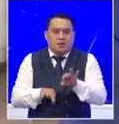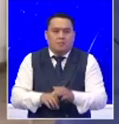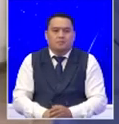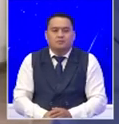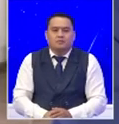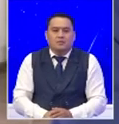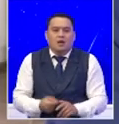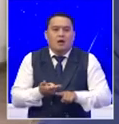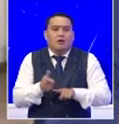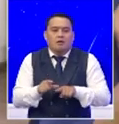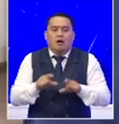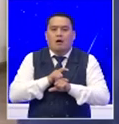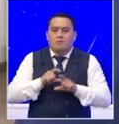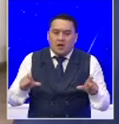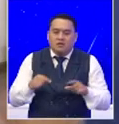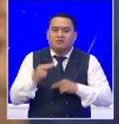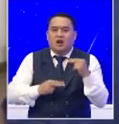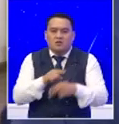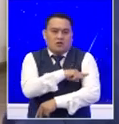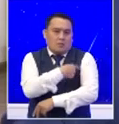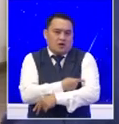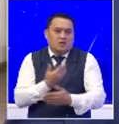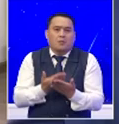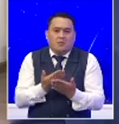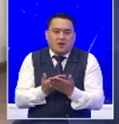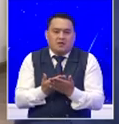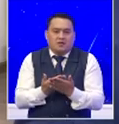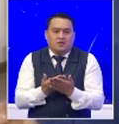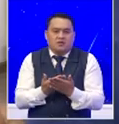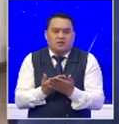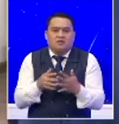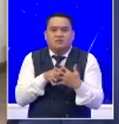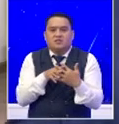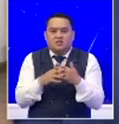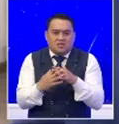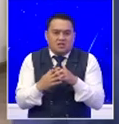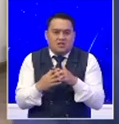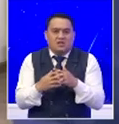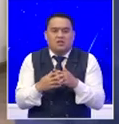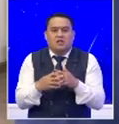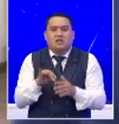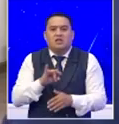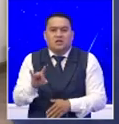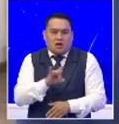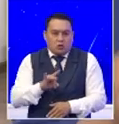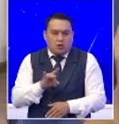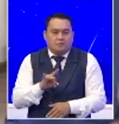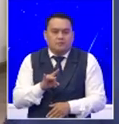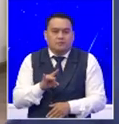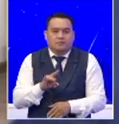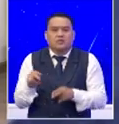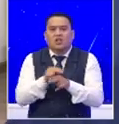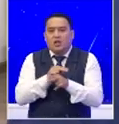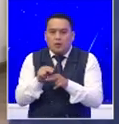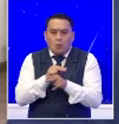Это какие объекты? Это строительство врачебной, например, врачебной амбулатории в селе Тленивка или Ильинского района.